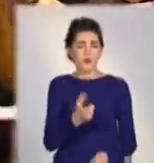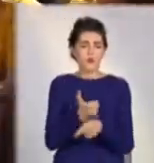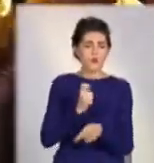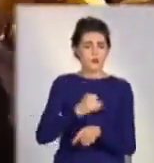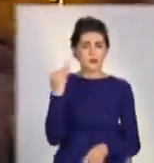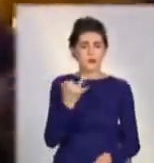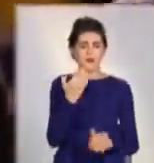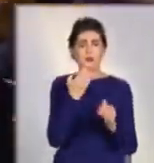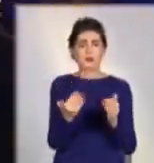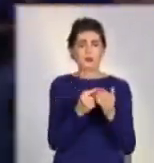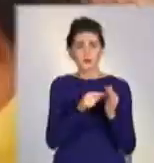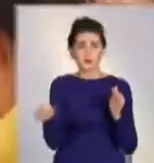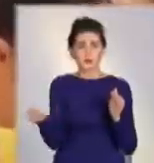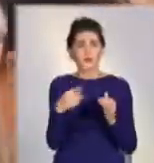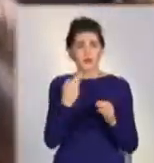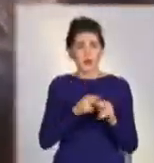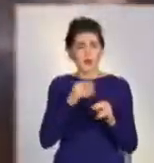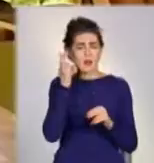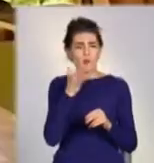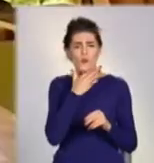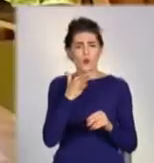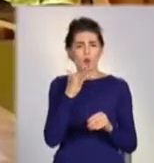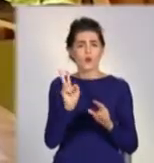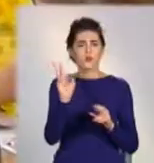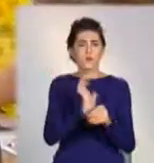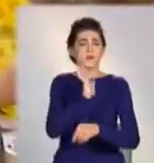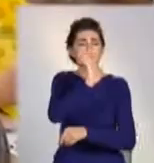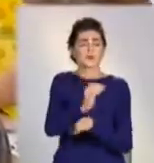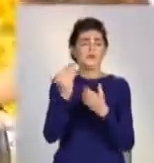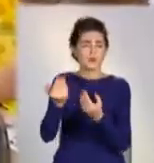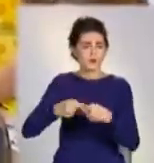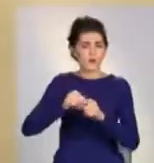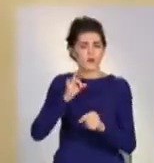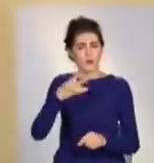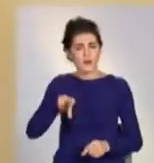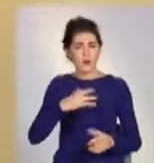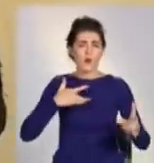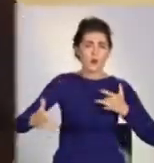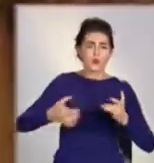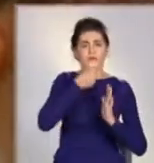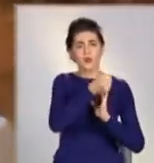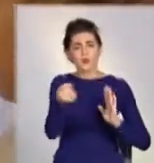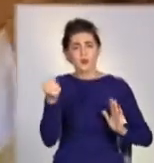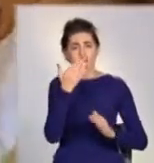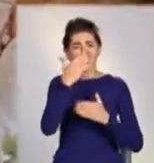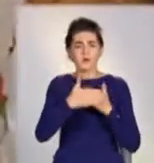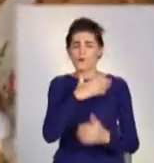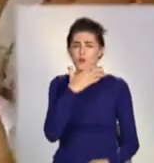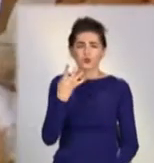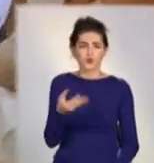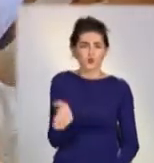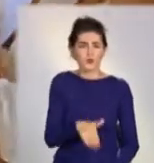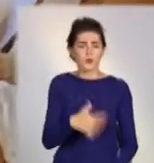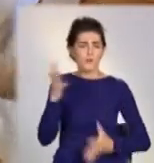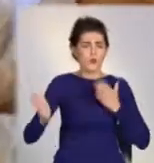два роки 10 амбасадорів фонду Ріната Ахметова, серед яких відомі актори та телеведучі, влаштували більше 40 мотиваційних